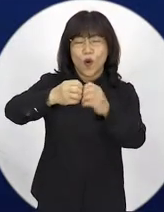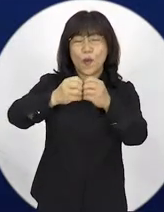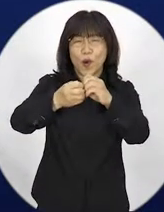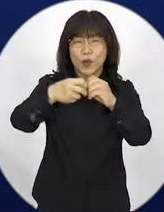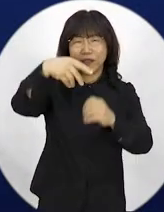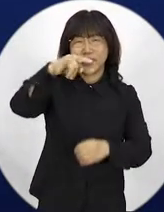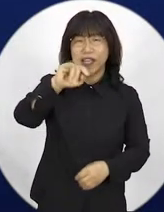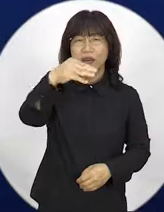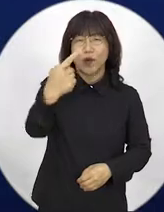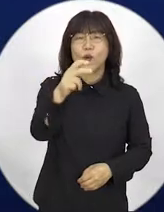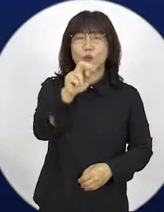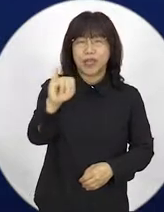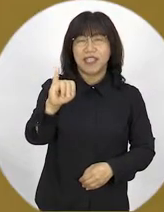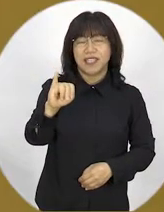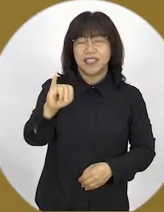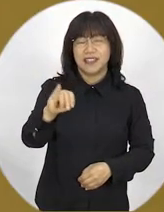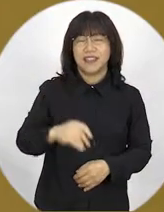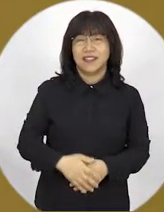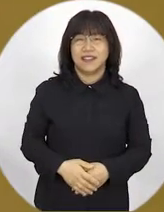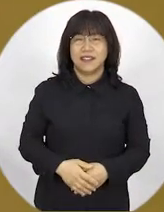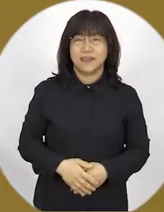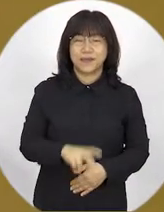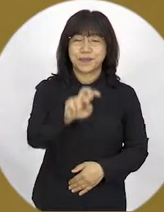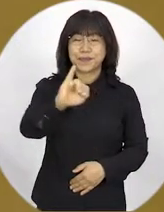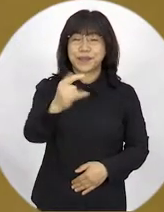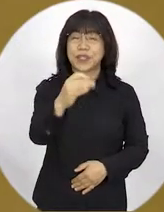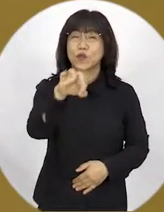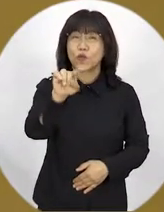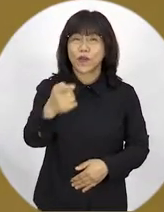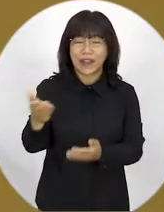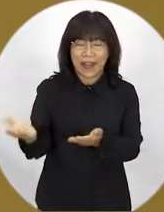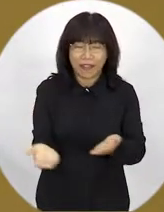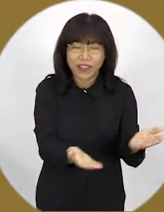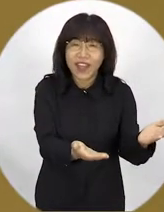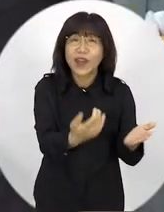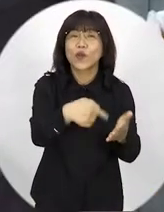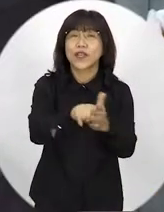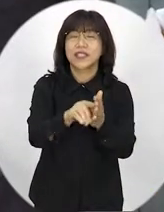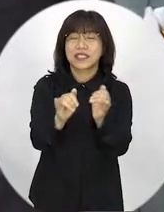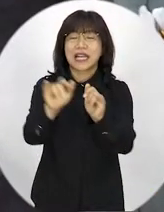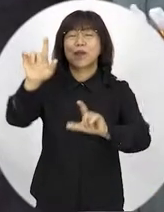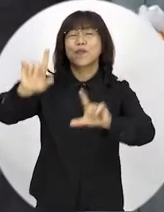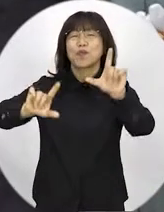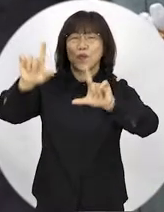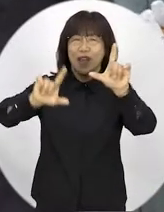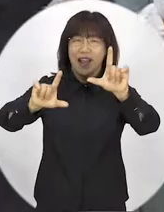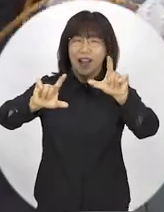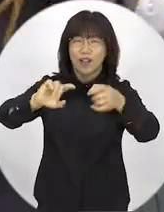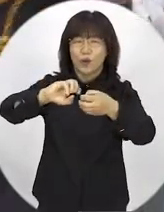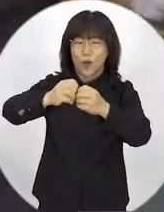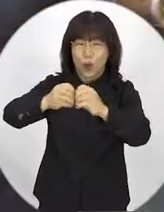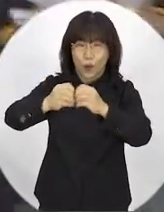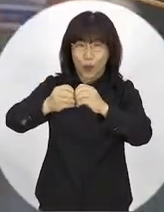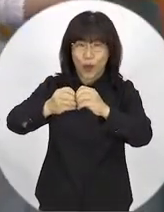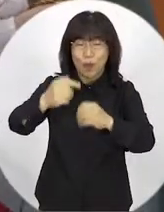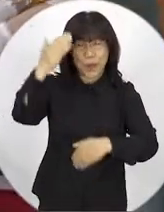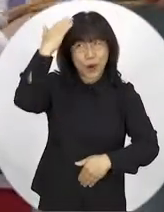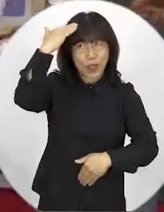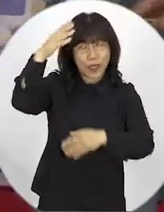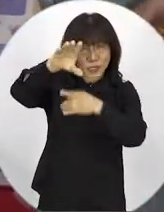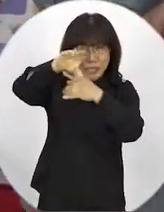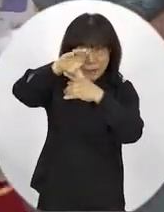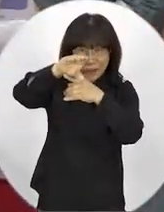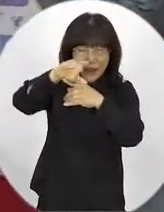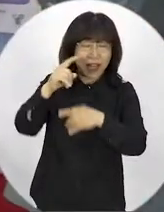새로미'를 운영합니다. 민원 안내로봇 새로미'는 사람 형태의 휴머노이드 로봇으로 머리 부분에